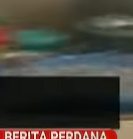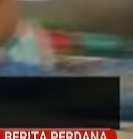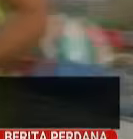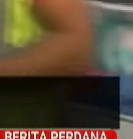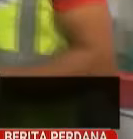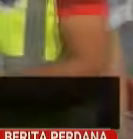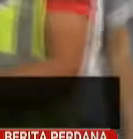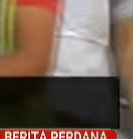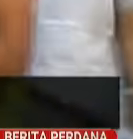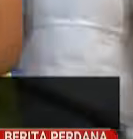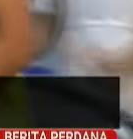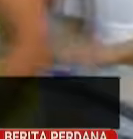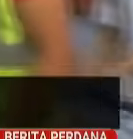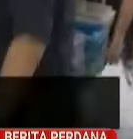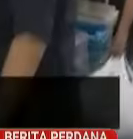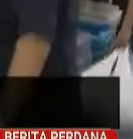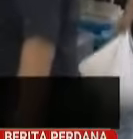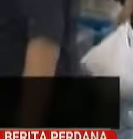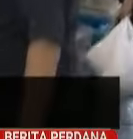rakyat.